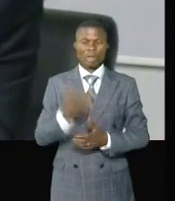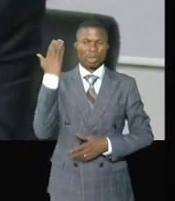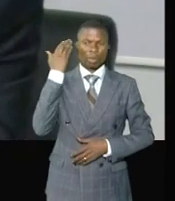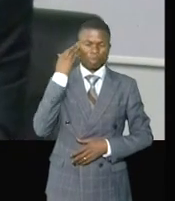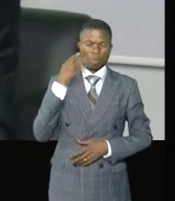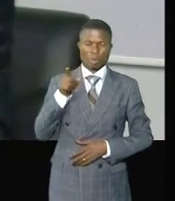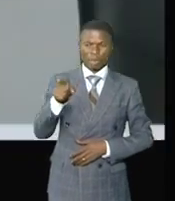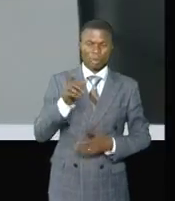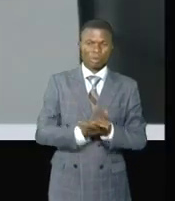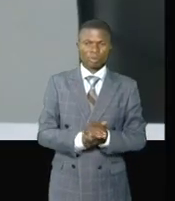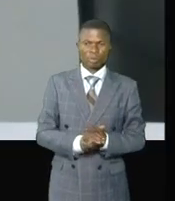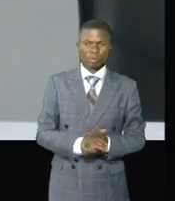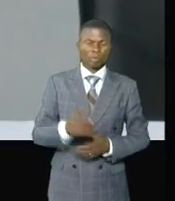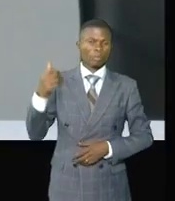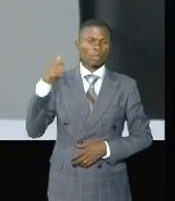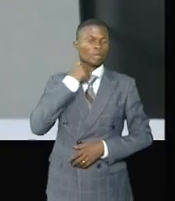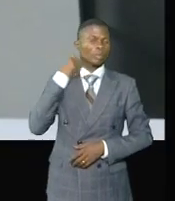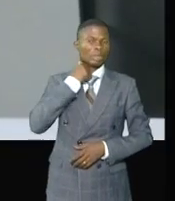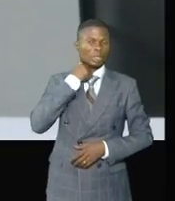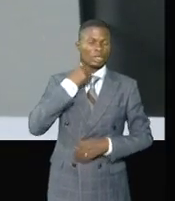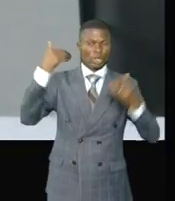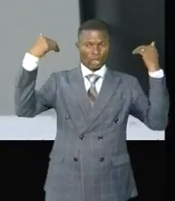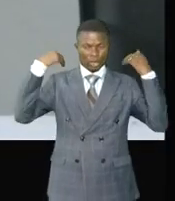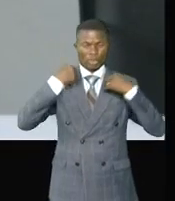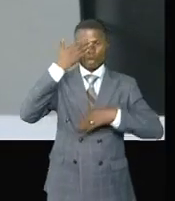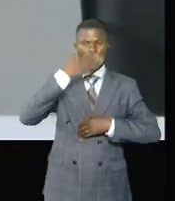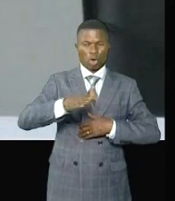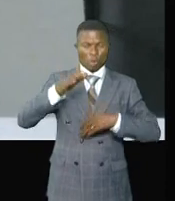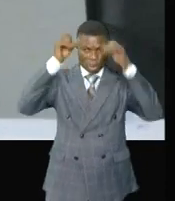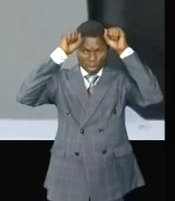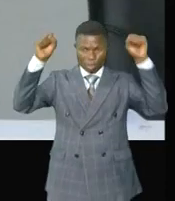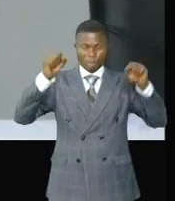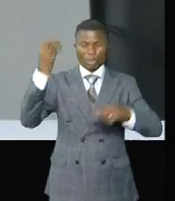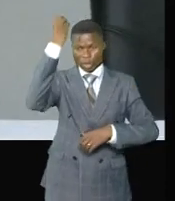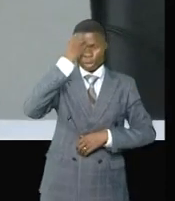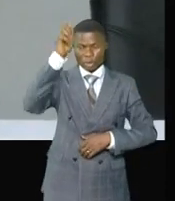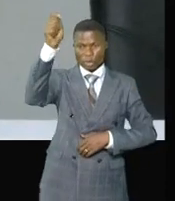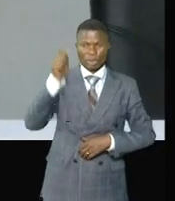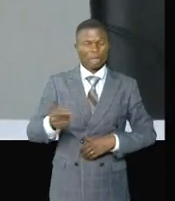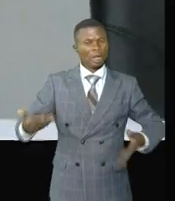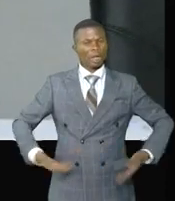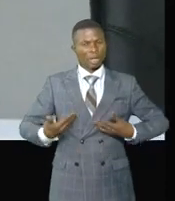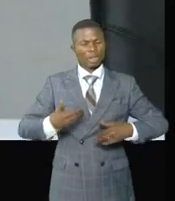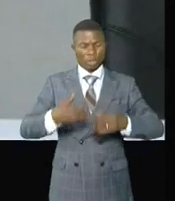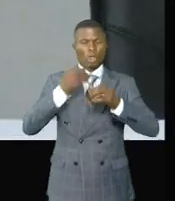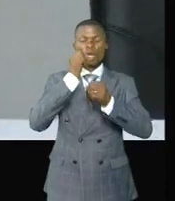Kibélis. Le médecin directeur de la clinique présidentielle, le général-major Kangoudia, s'est réjoui de la concrétisation de ces projets par